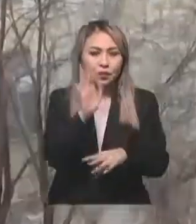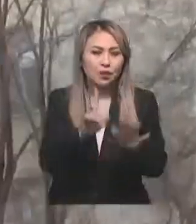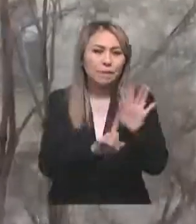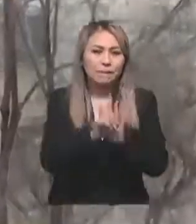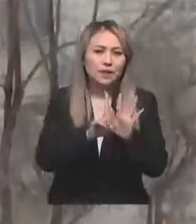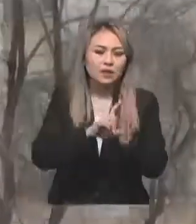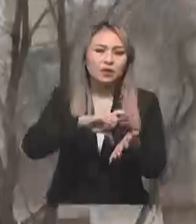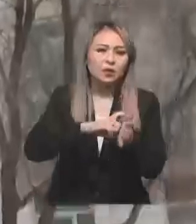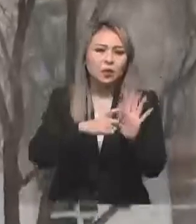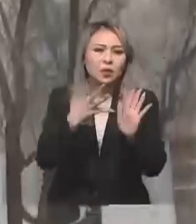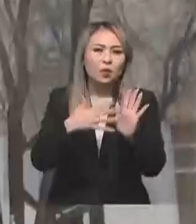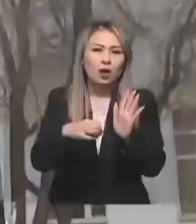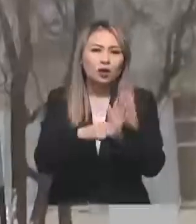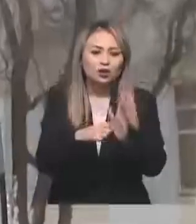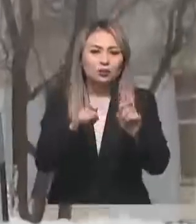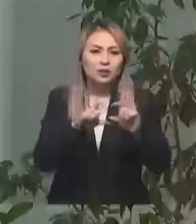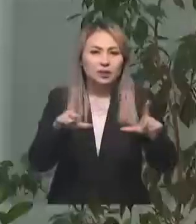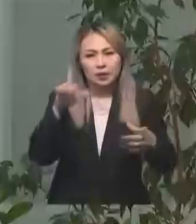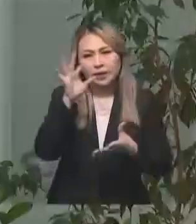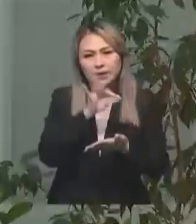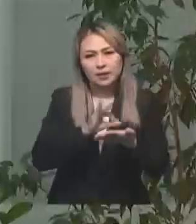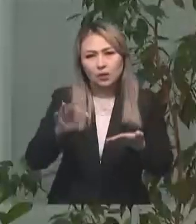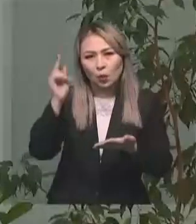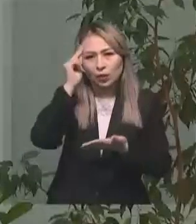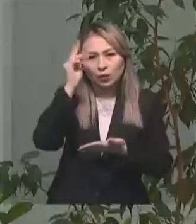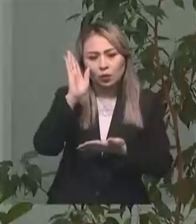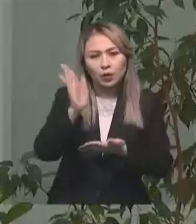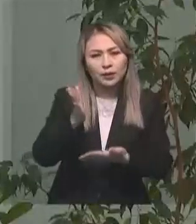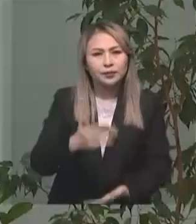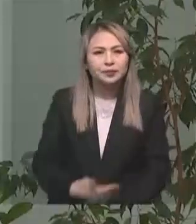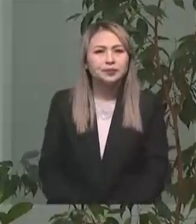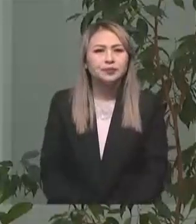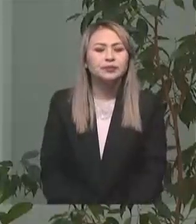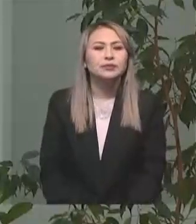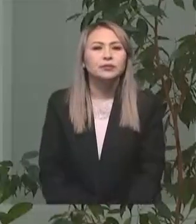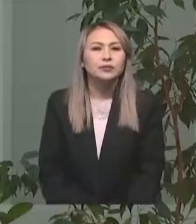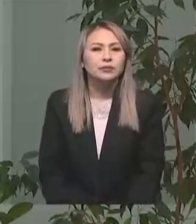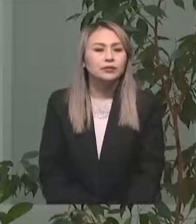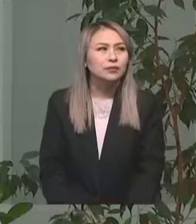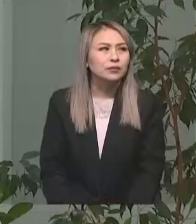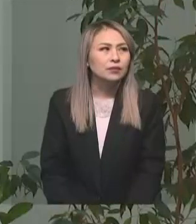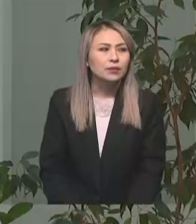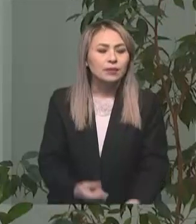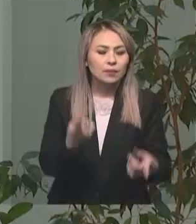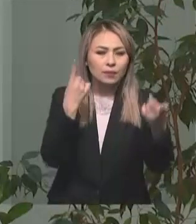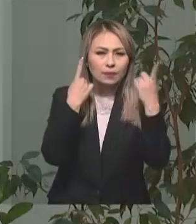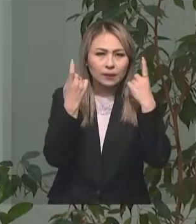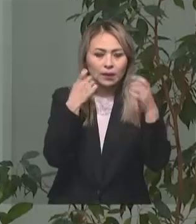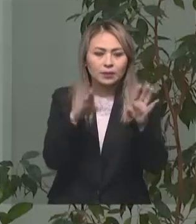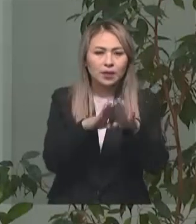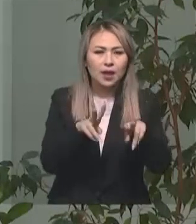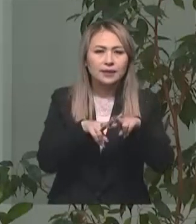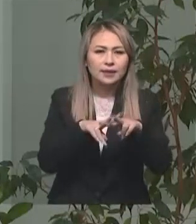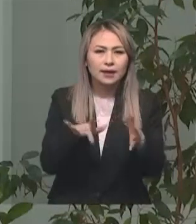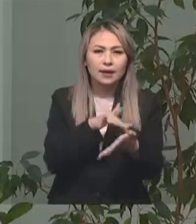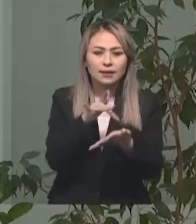сыныптар 56-шы мектеп лицейге жайғасады. Бұл ақпаратты бізге неге білім басқармасы, Астана қаласының